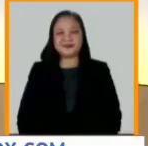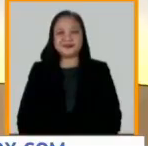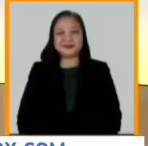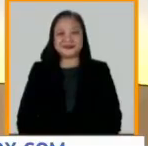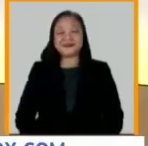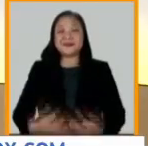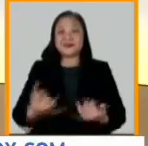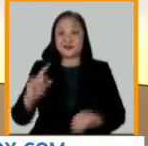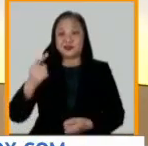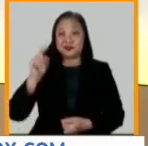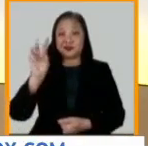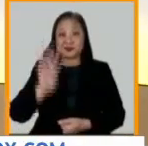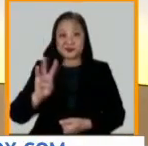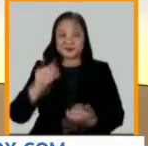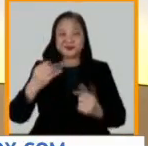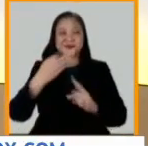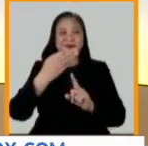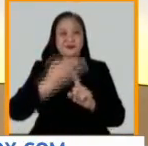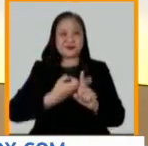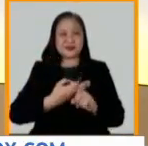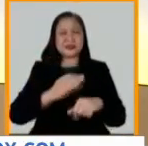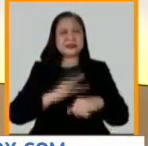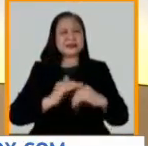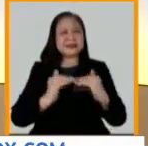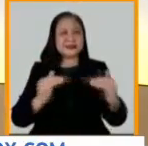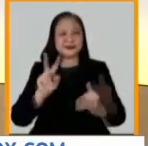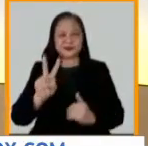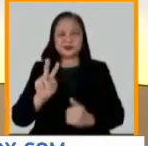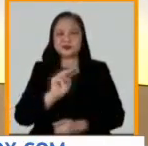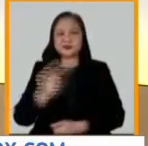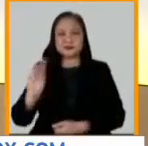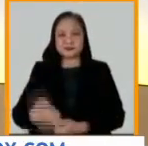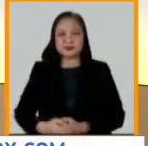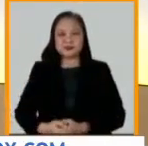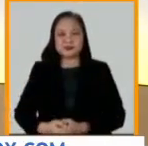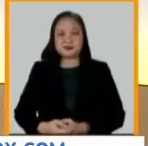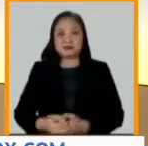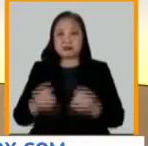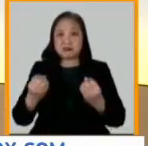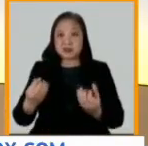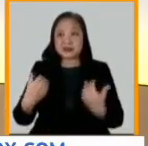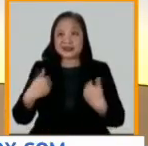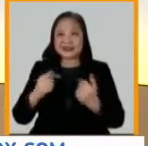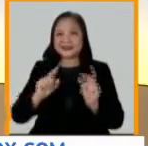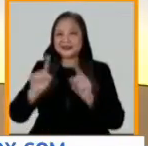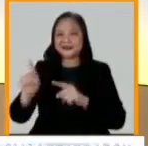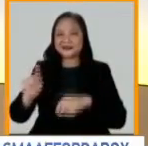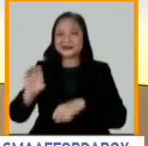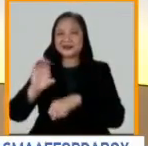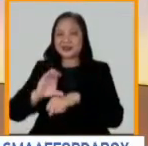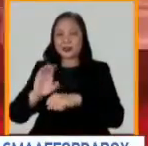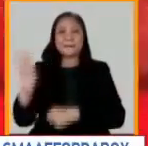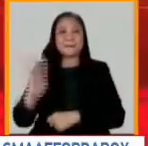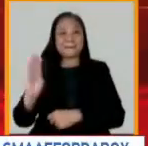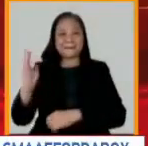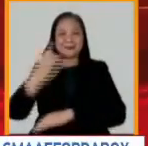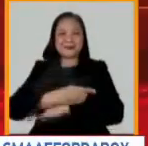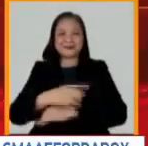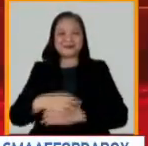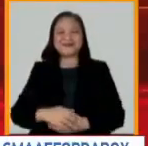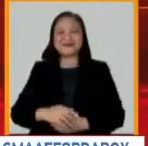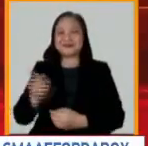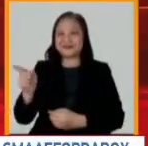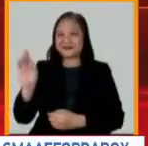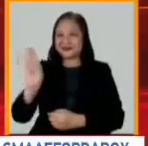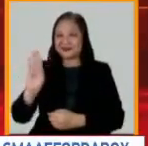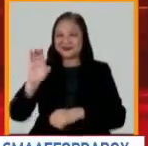at naka-alert level 2 na ulit ang Metro Manila, kaya mas marami nagsimba ngayong Baklaran Day. Mula sa Baklaran Church, may unang balita live si